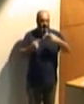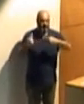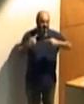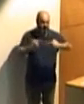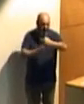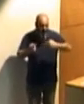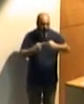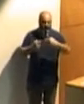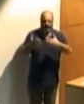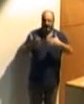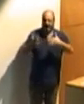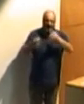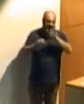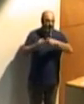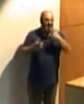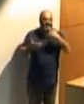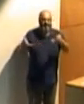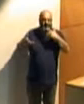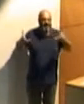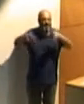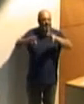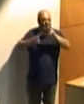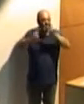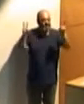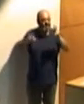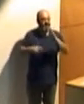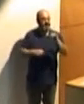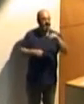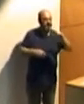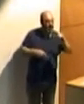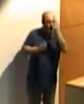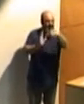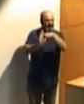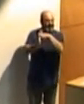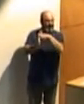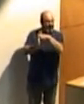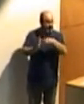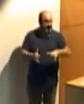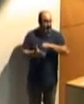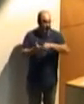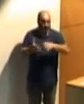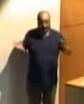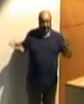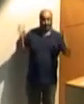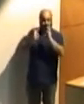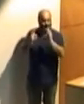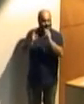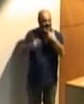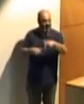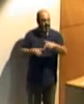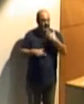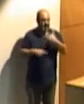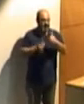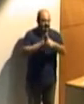la des états généraux de la bioéthique ici à toulouse les questions que nous avons retenues sont celles de